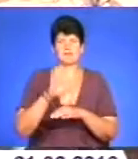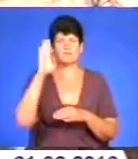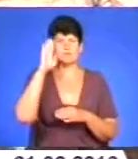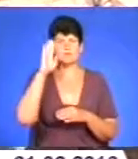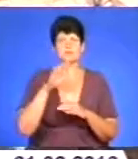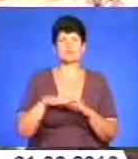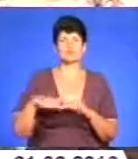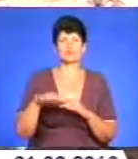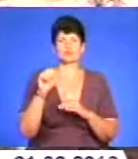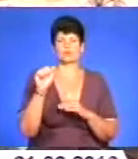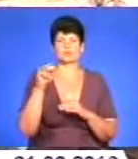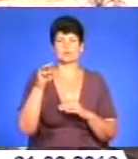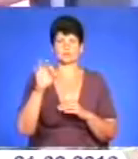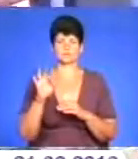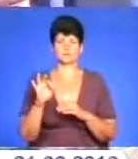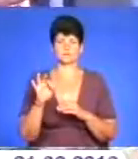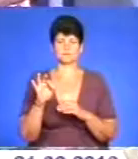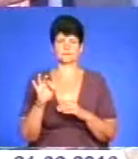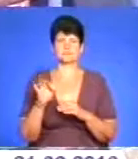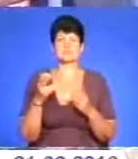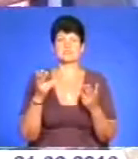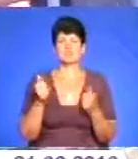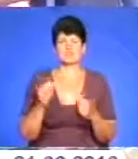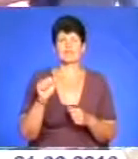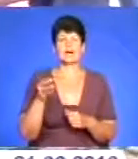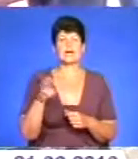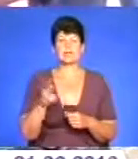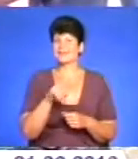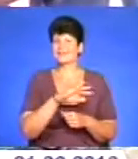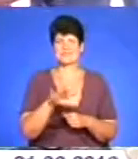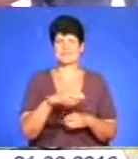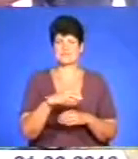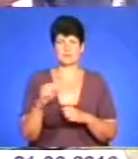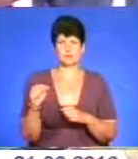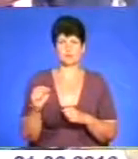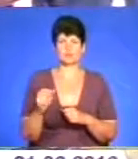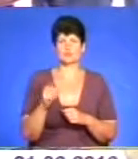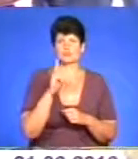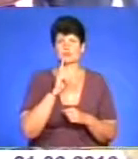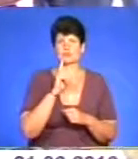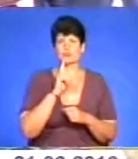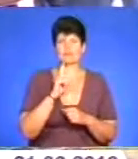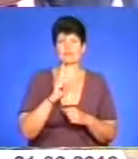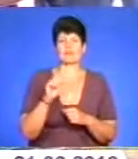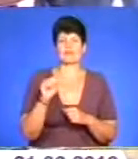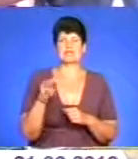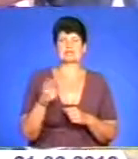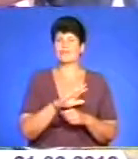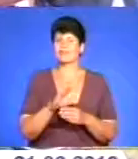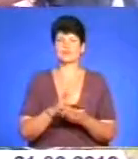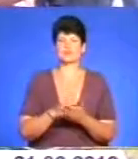зону антитерористичної операції. Звичайно, в АТО їх не заберуть, тому що строковики в АТО не служать, в АТО служать